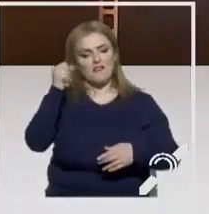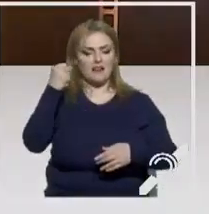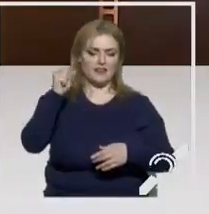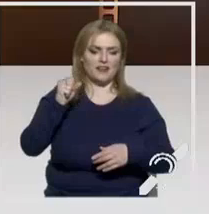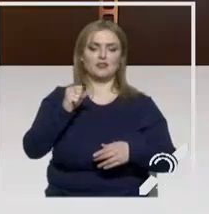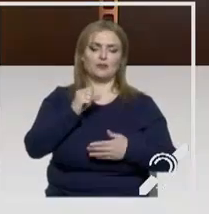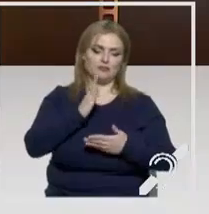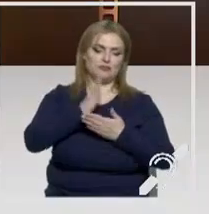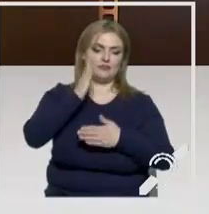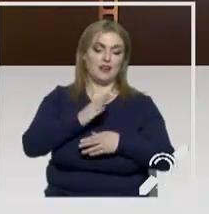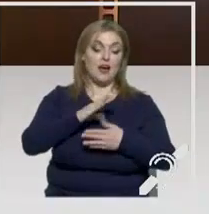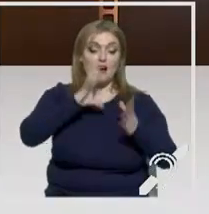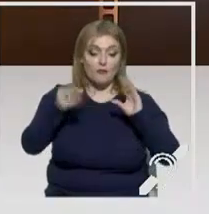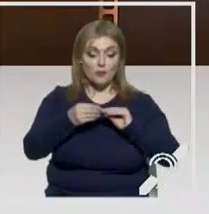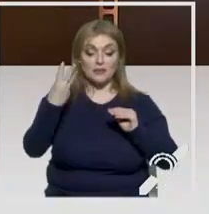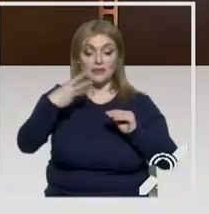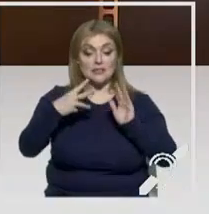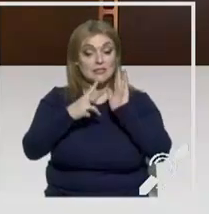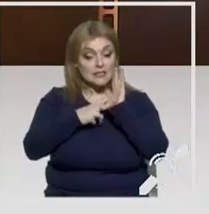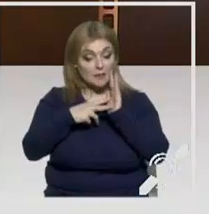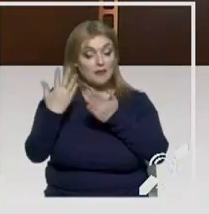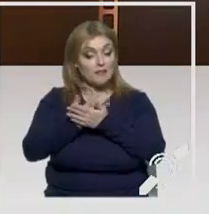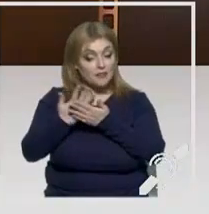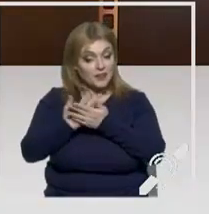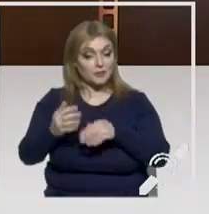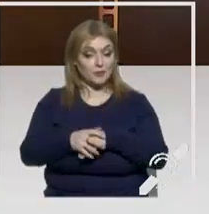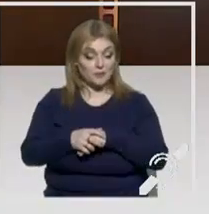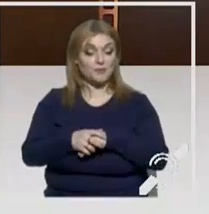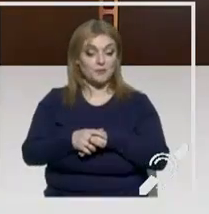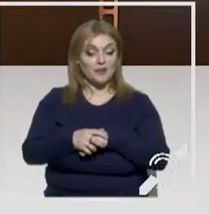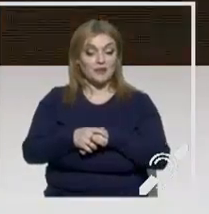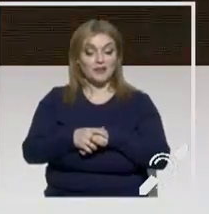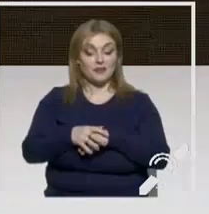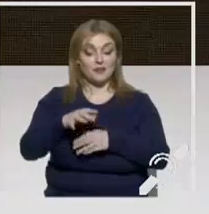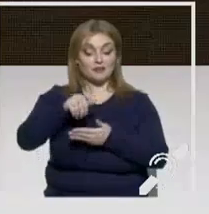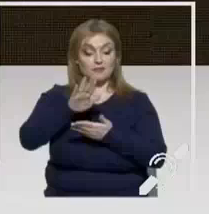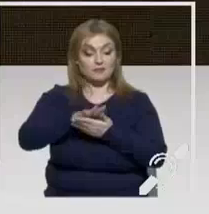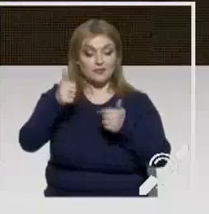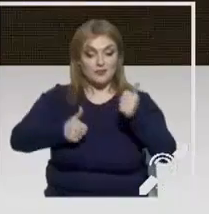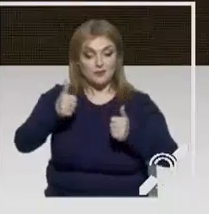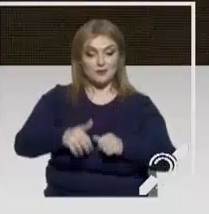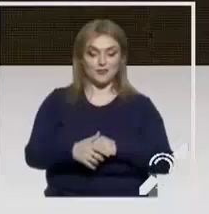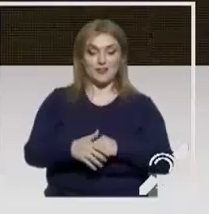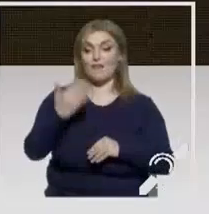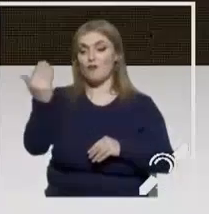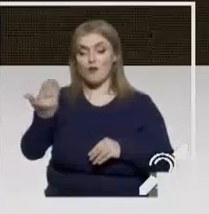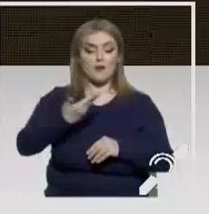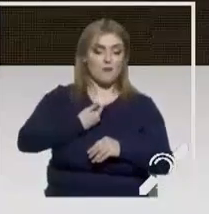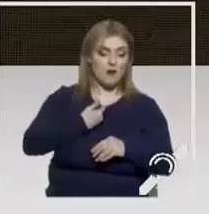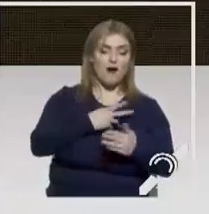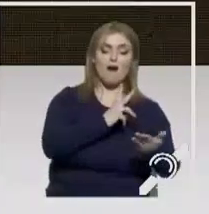avut 37 de filme în concurs, din care 23 au fost nominalizate. Ceea ce e bine, părerea mea. Voi, noi,